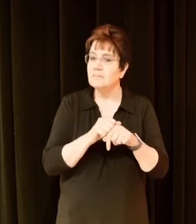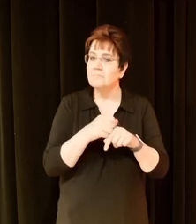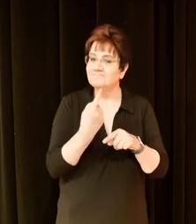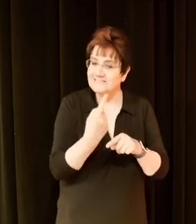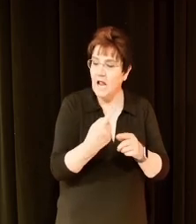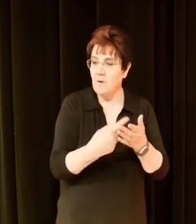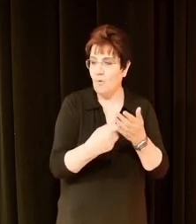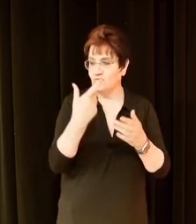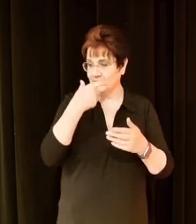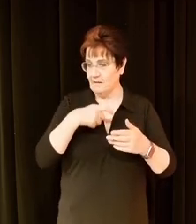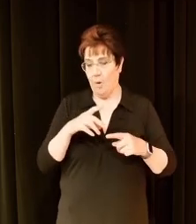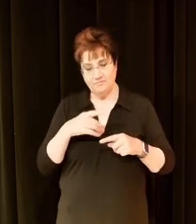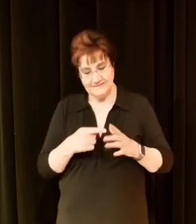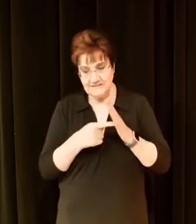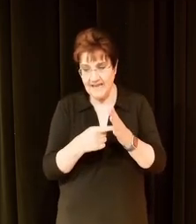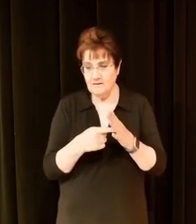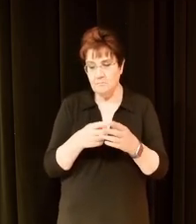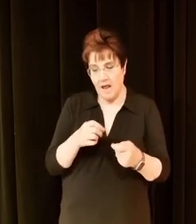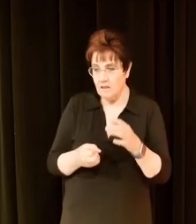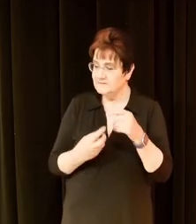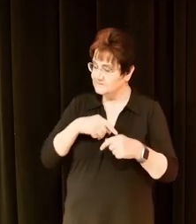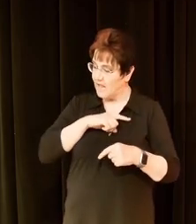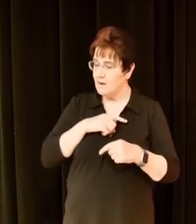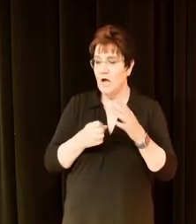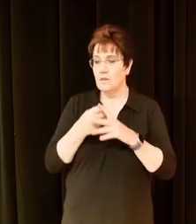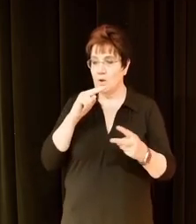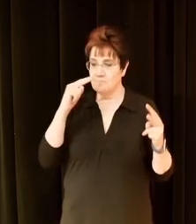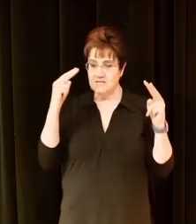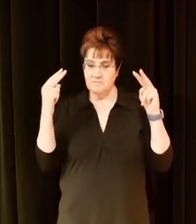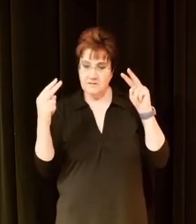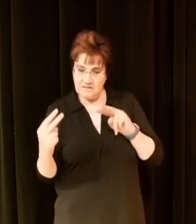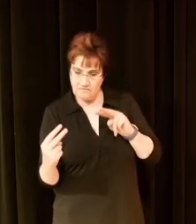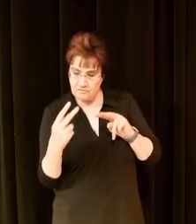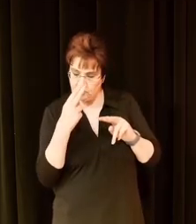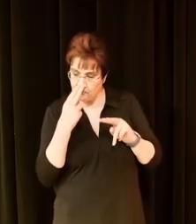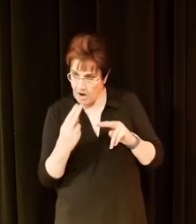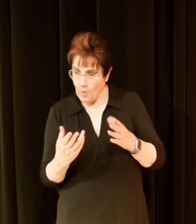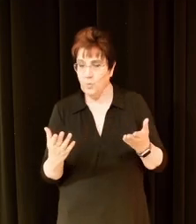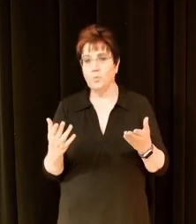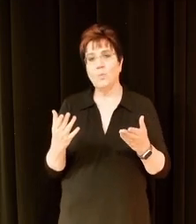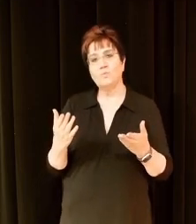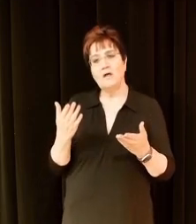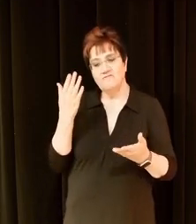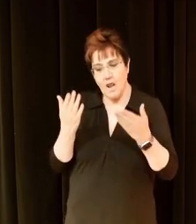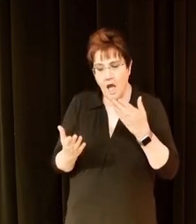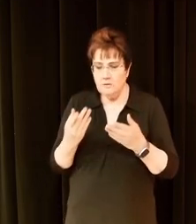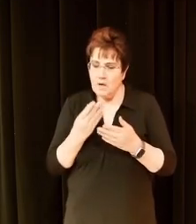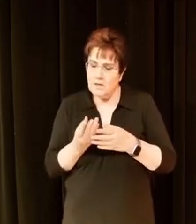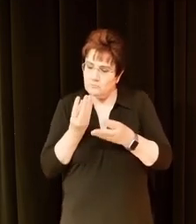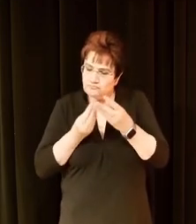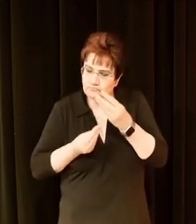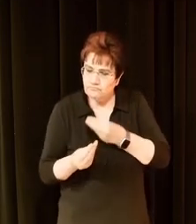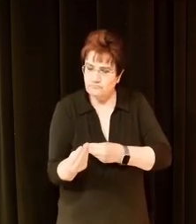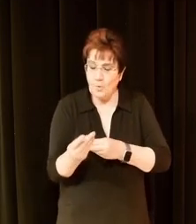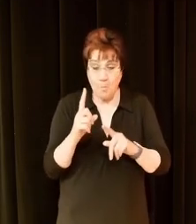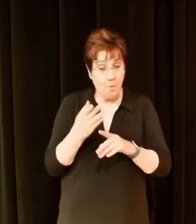anders oder neu hinzuschauen und uns letztlich darauf einlassen zu dem, was wir vielleicht nicht geplant haben, was nicht in